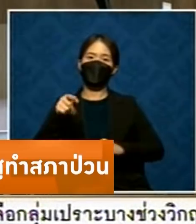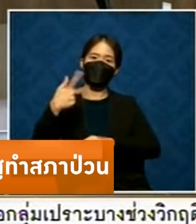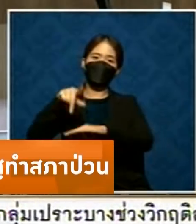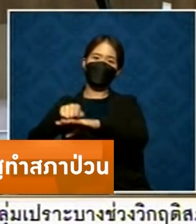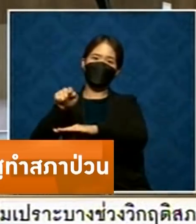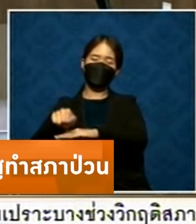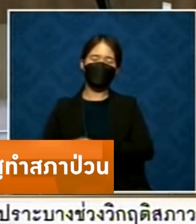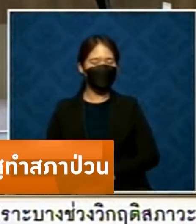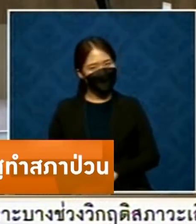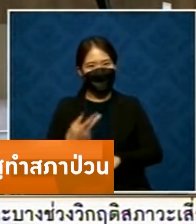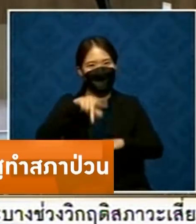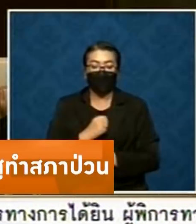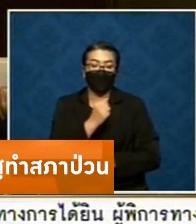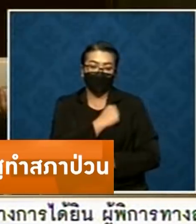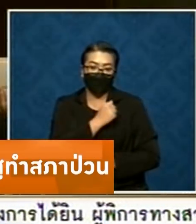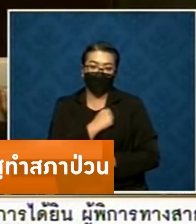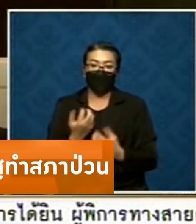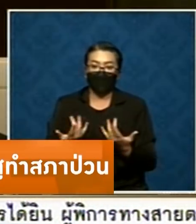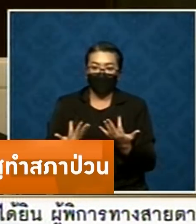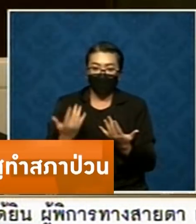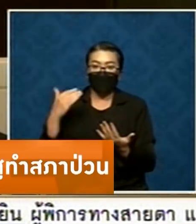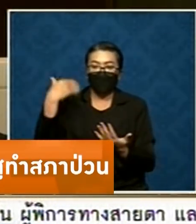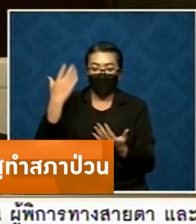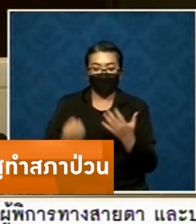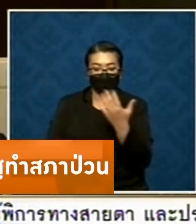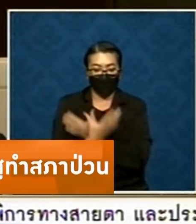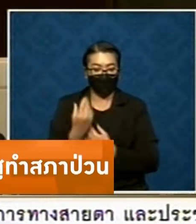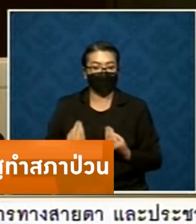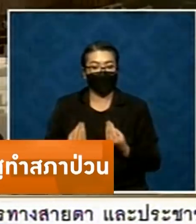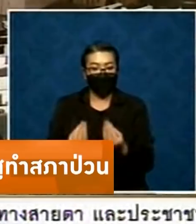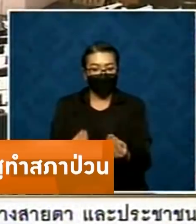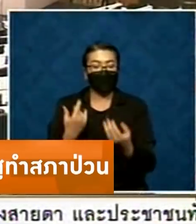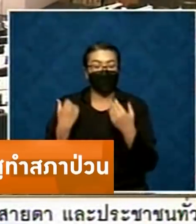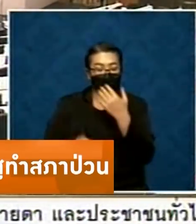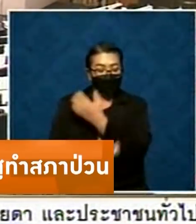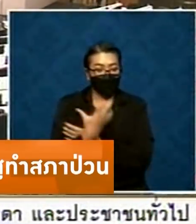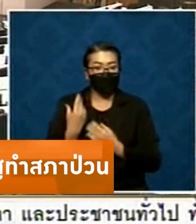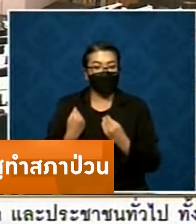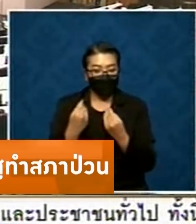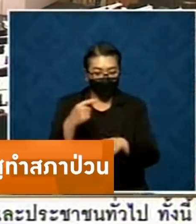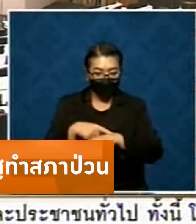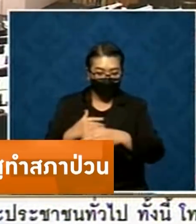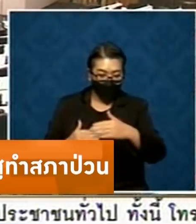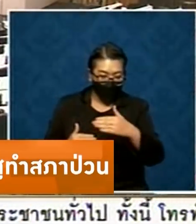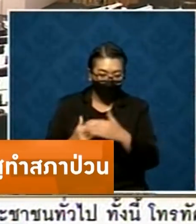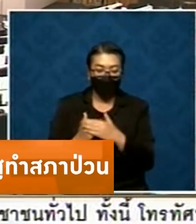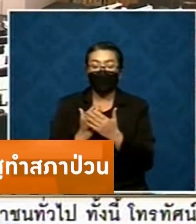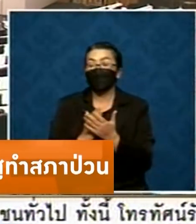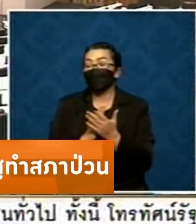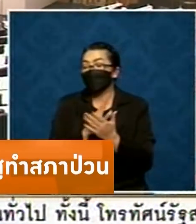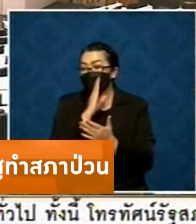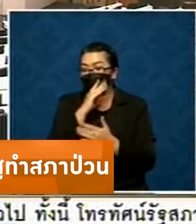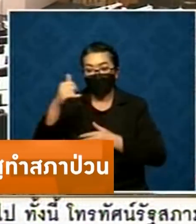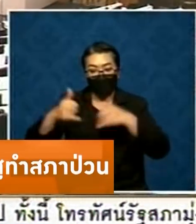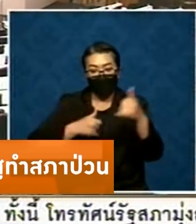ด้วยแทคติกทางการมือให้คนเห็นว่ารัฐบาลไม่รับผิดชอบรัฐบาลซึ่งเป็นเสียงส่วนใหญ่ไม่ขยันประชุมนะครับจะไม่ให้